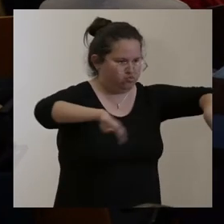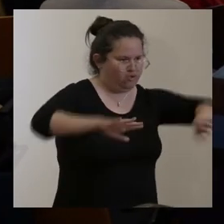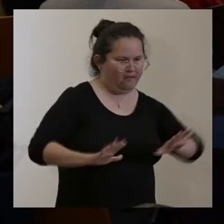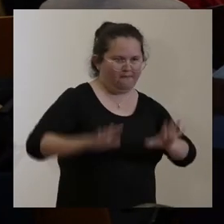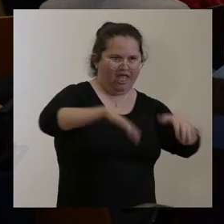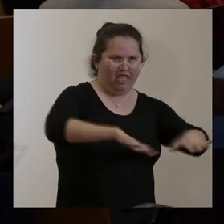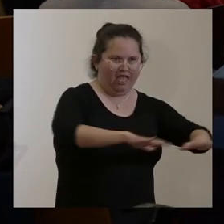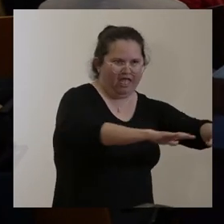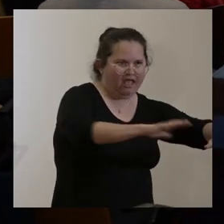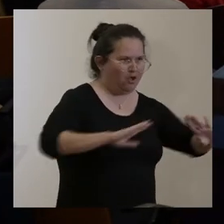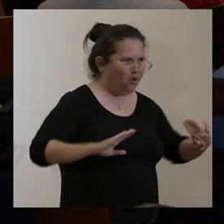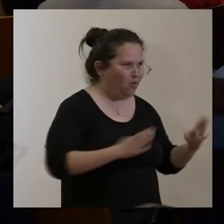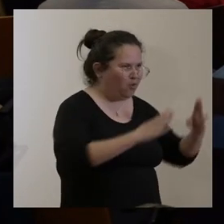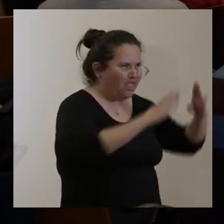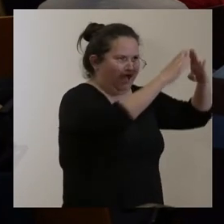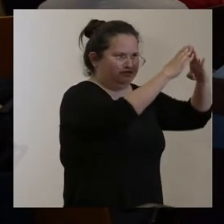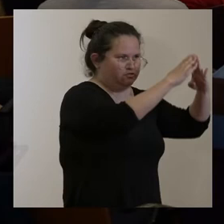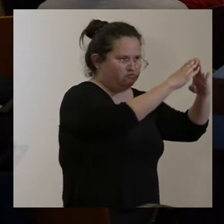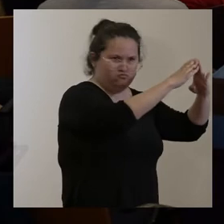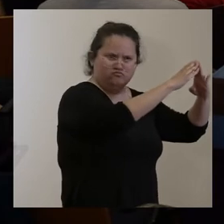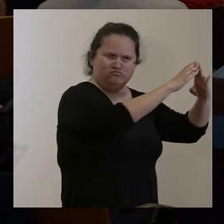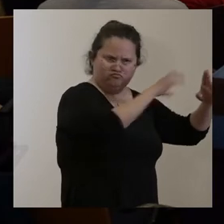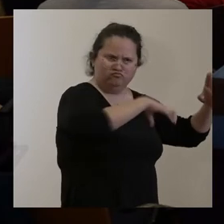montagneux. C'est juste.